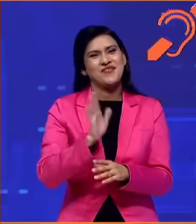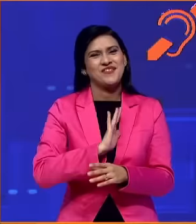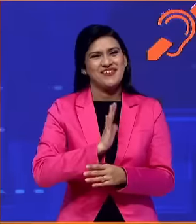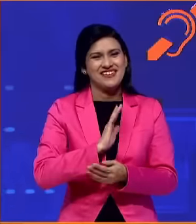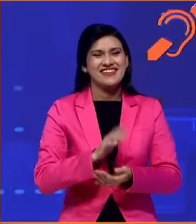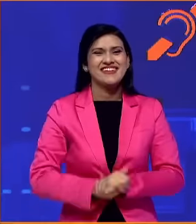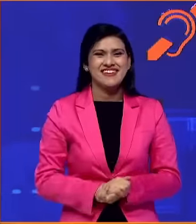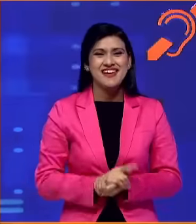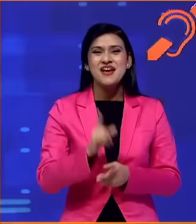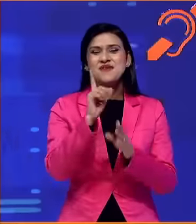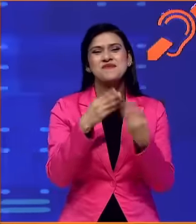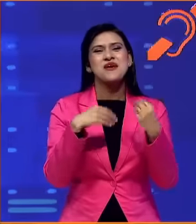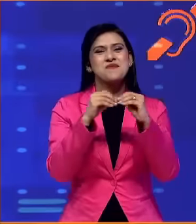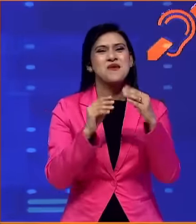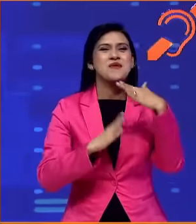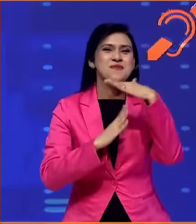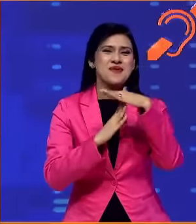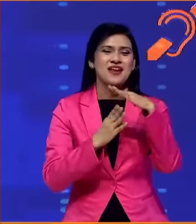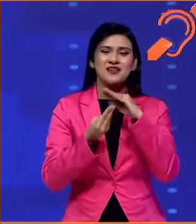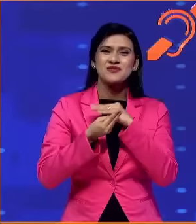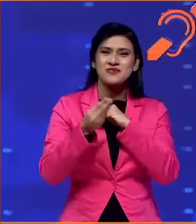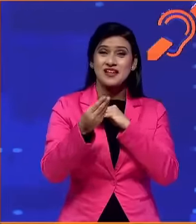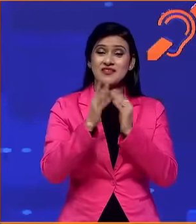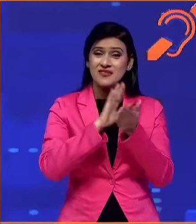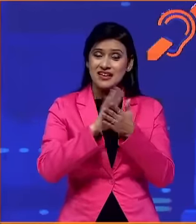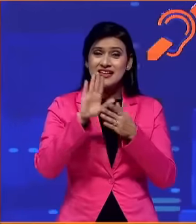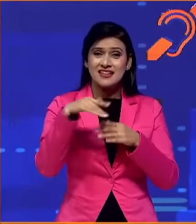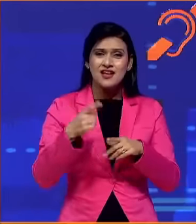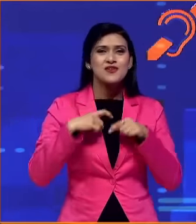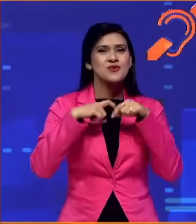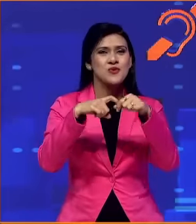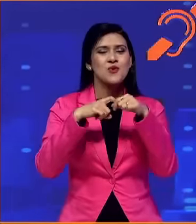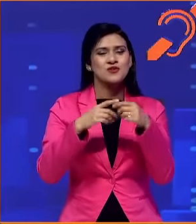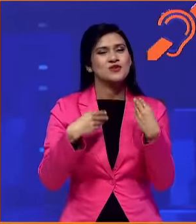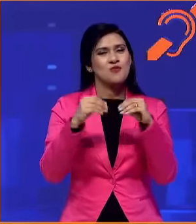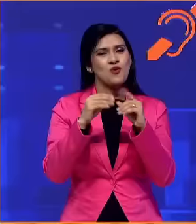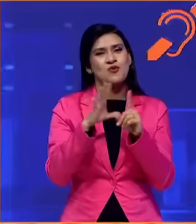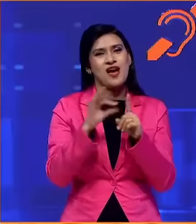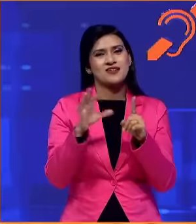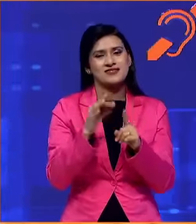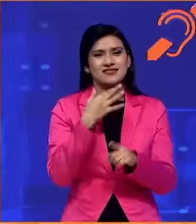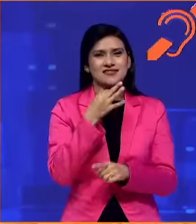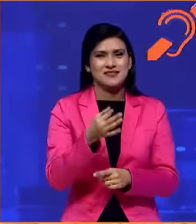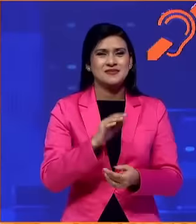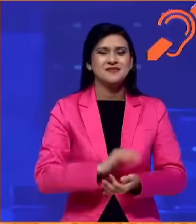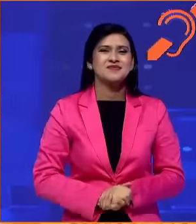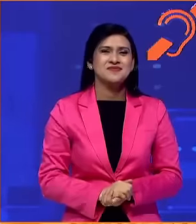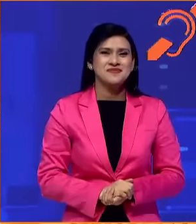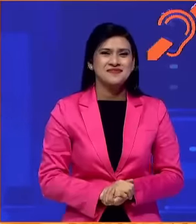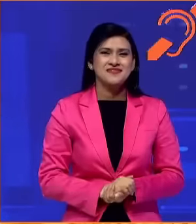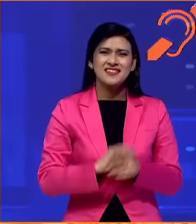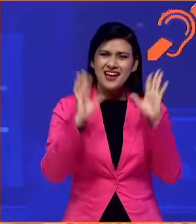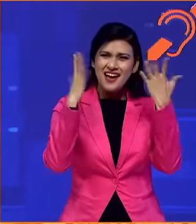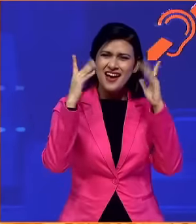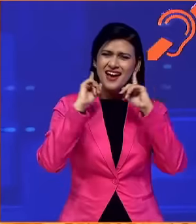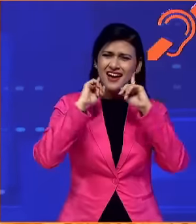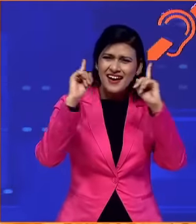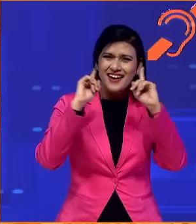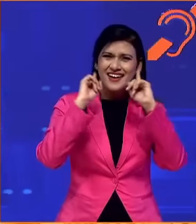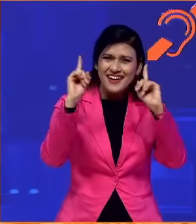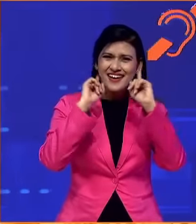हमएकऔरब्रेकलेंगे,औरब्रेककेबाद 'आपकीअदालत'मेंसचिनपायलटपरआरोपलगाएजाएंगे। सवालआपका